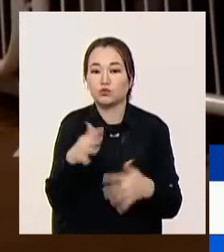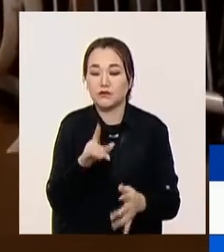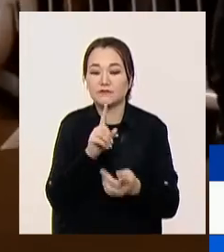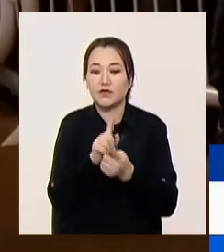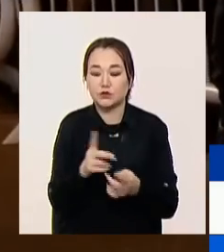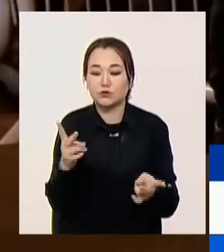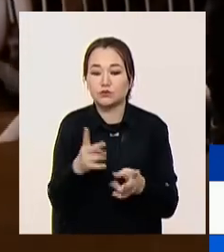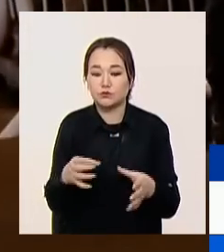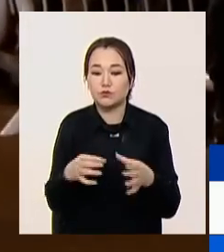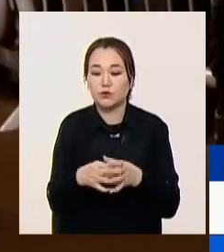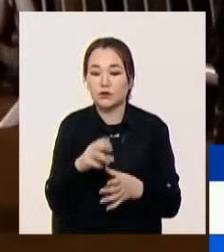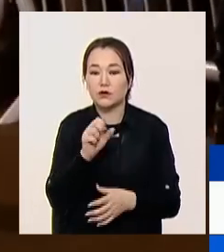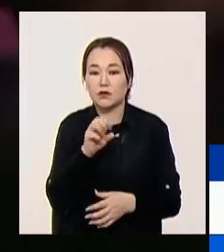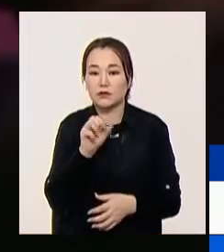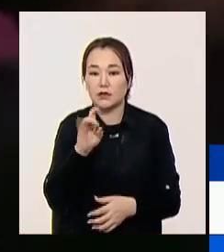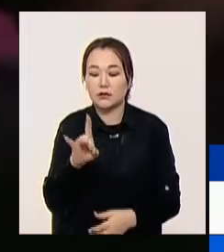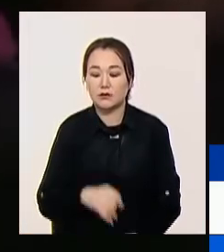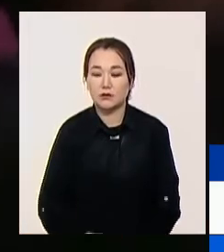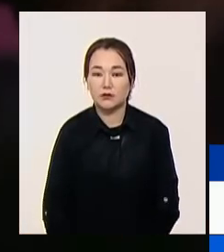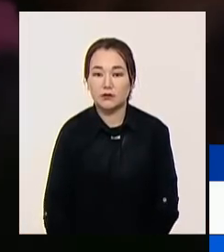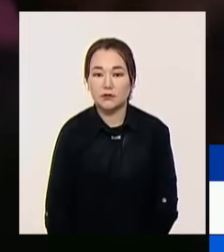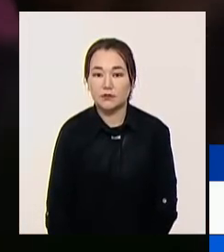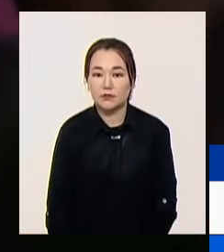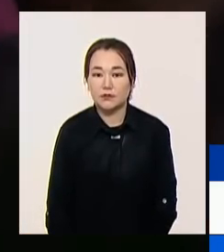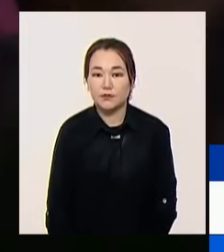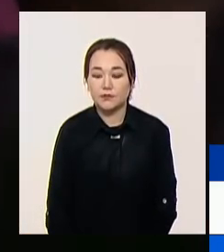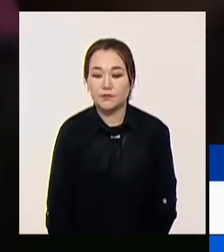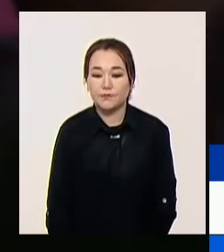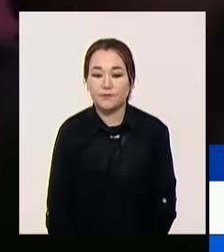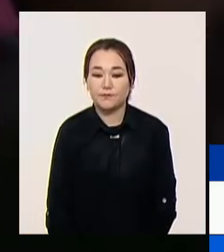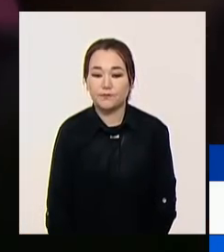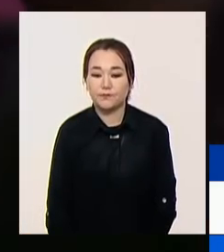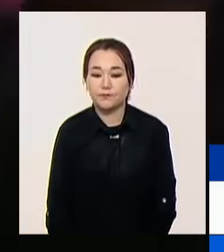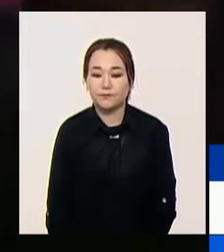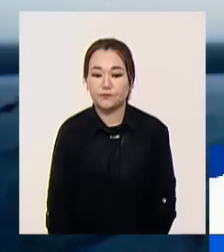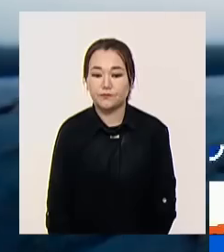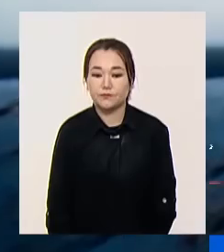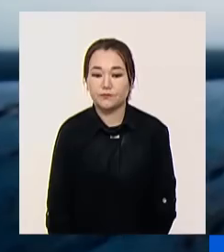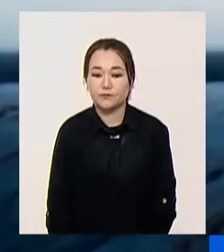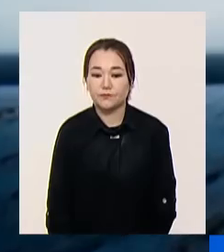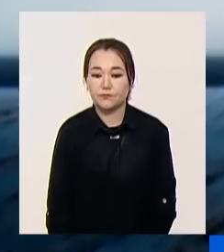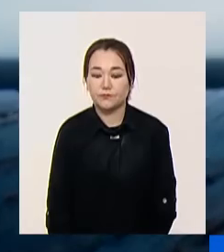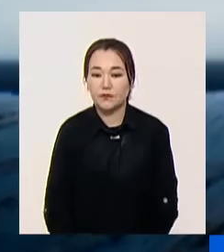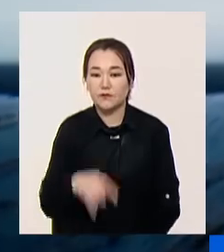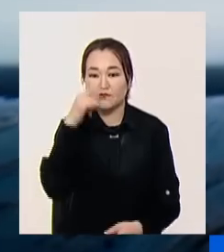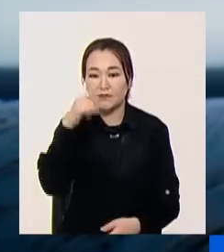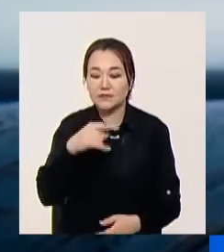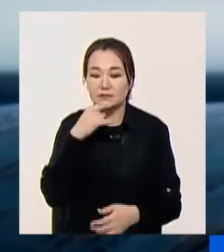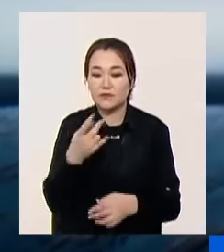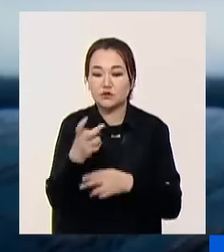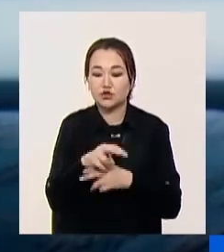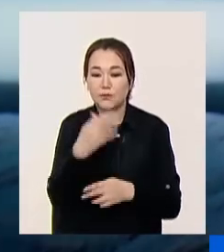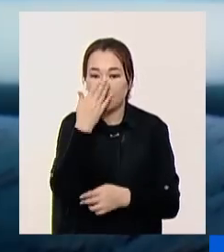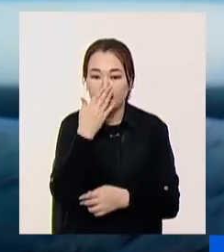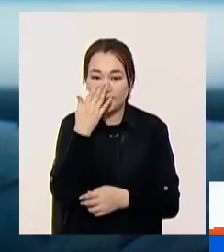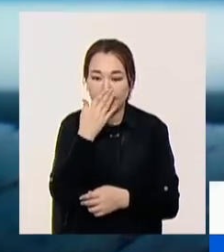встретиться со сборной Катара. Елена Меньшова, Информбюро. В Казахстан пришли морозы.